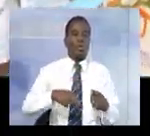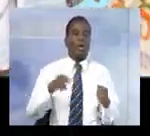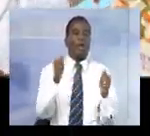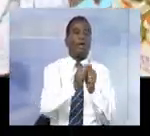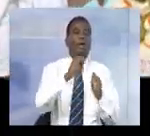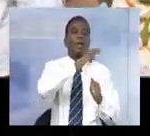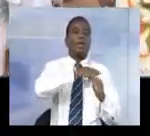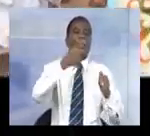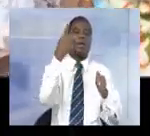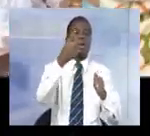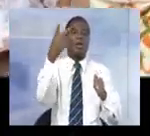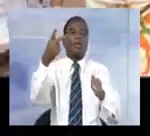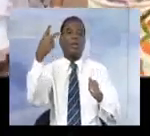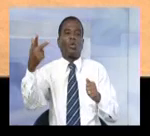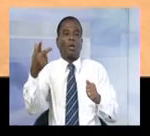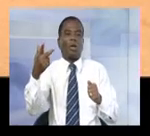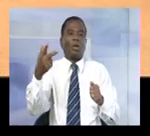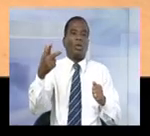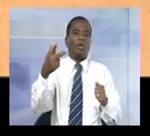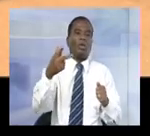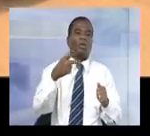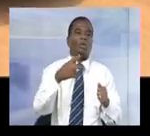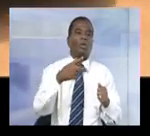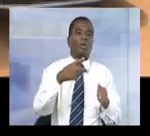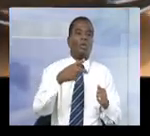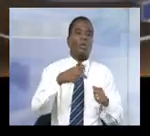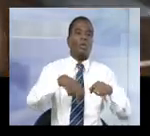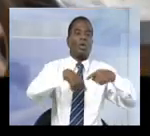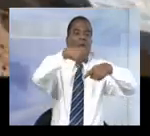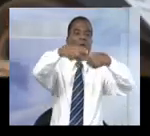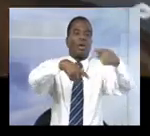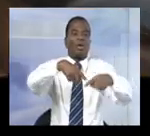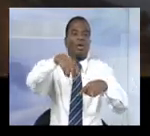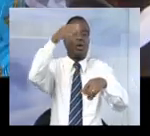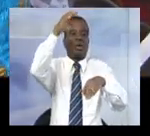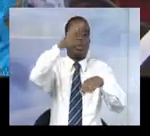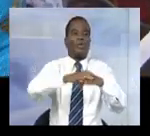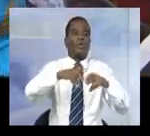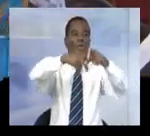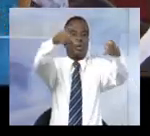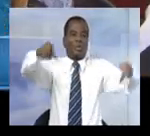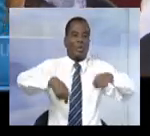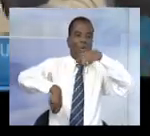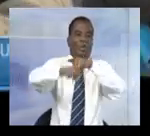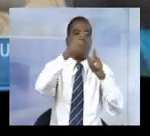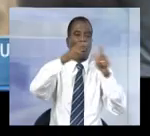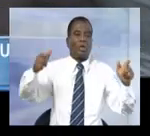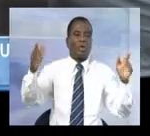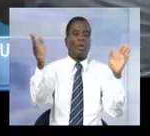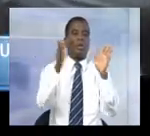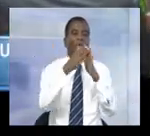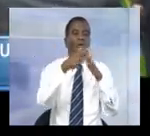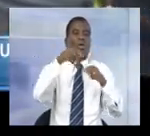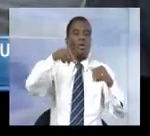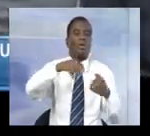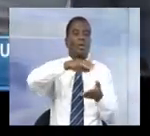Nanamboa Kwasi III et Agnini Bilé II du Duablin, devait se rendre au stade Henri Conan Bédié pour la grande rencontre